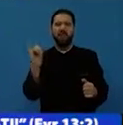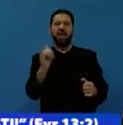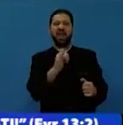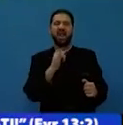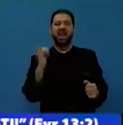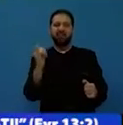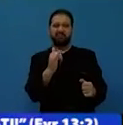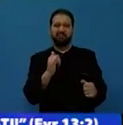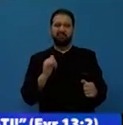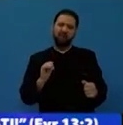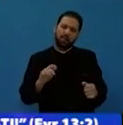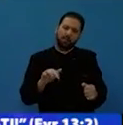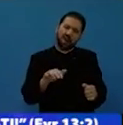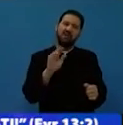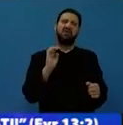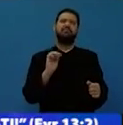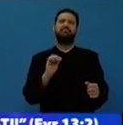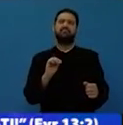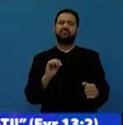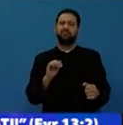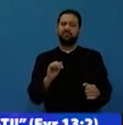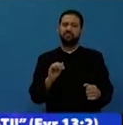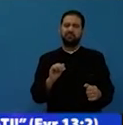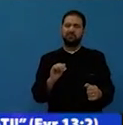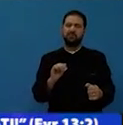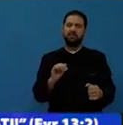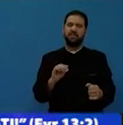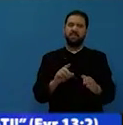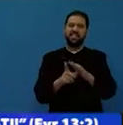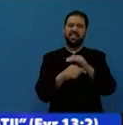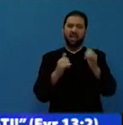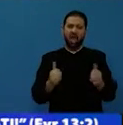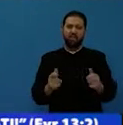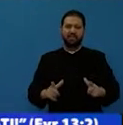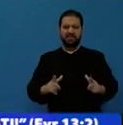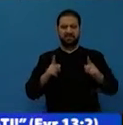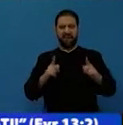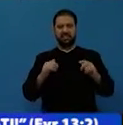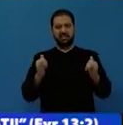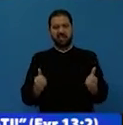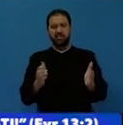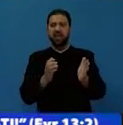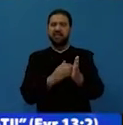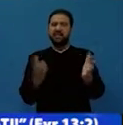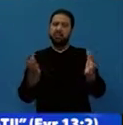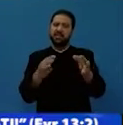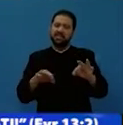Noi plecăm la un moment dat din această viață, de aceea trebuie să fim